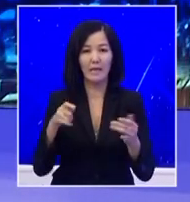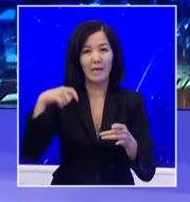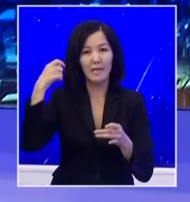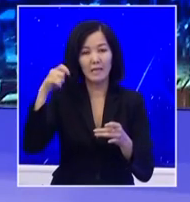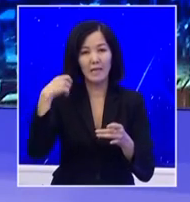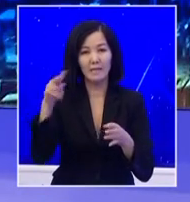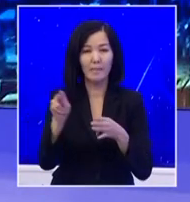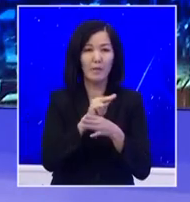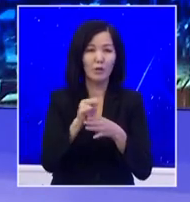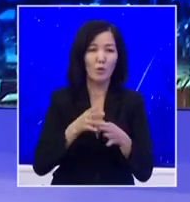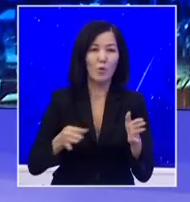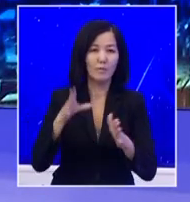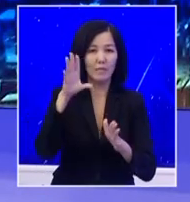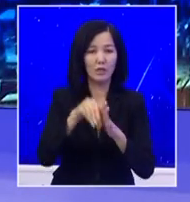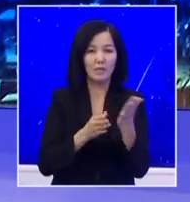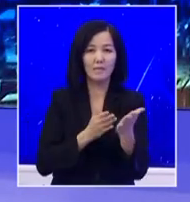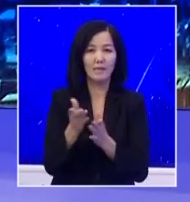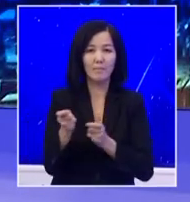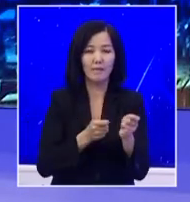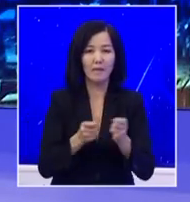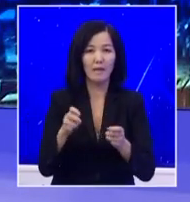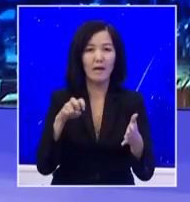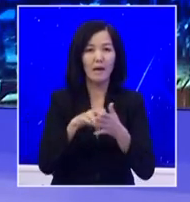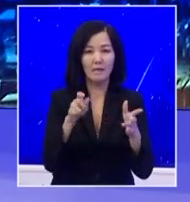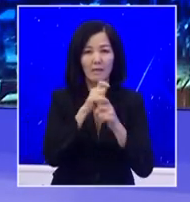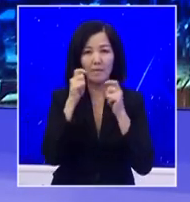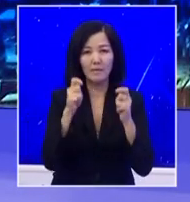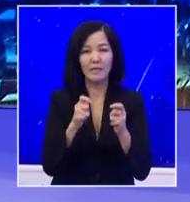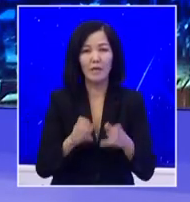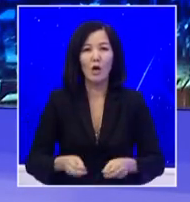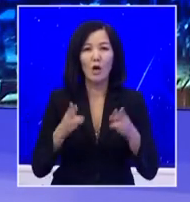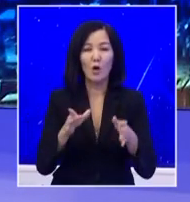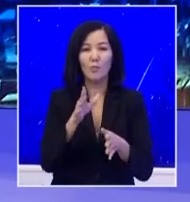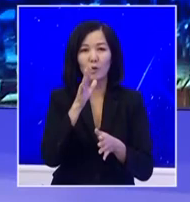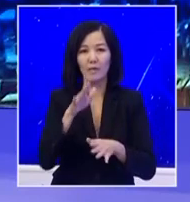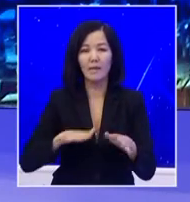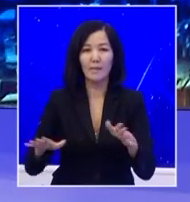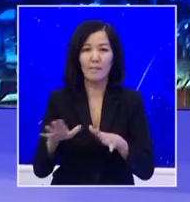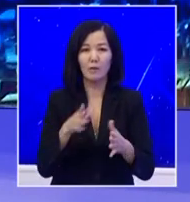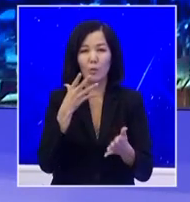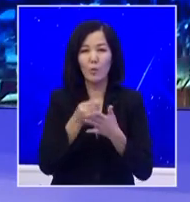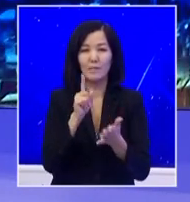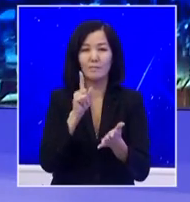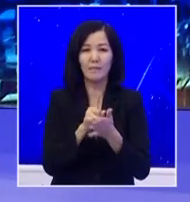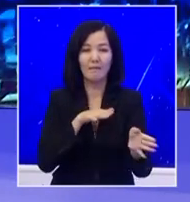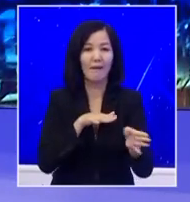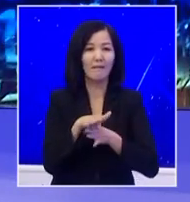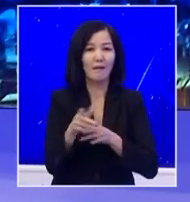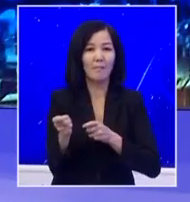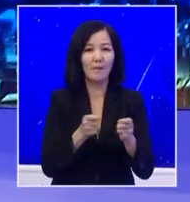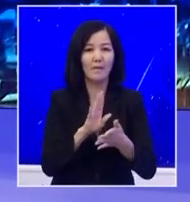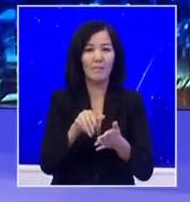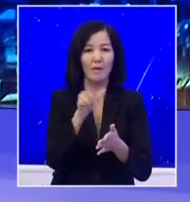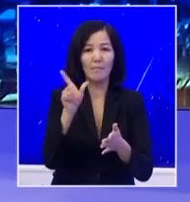бейне инженерлерге облыстық ішкі саясат басқармасының алғыс хаты табысталды. Қауіпті кезеңде қаймықпай міндетін мінсіз атқарғандарды